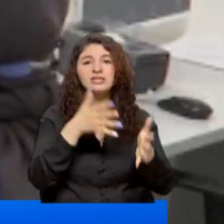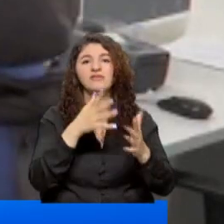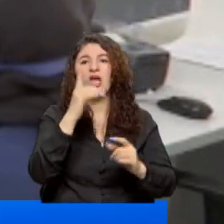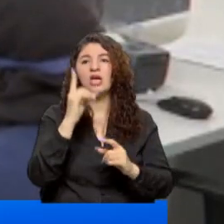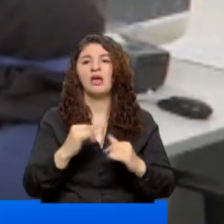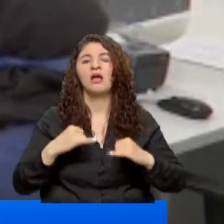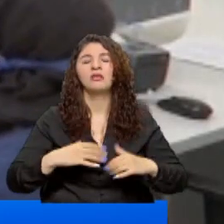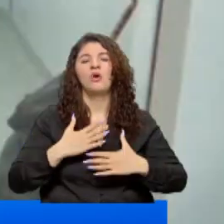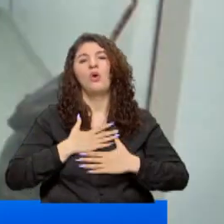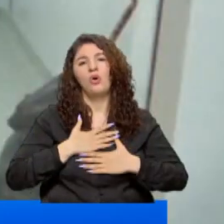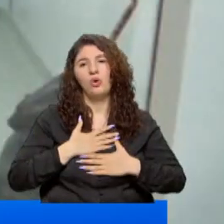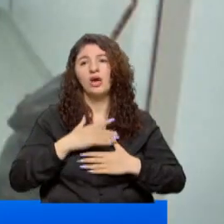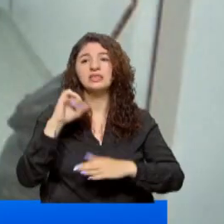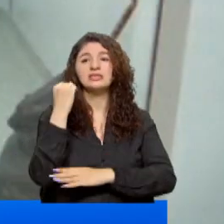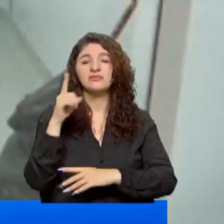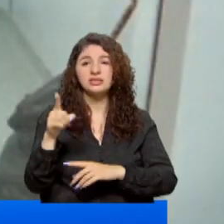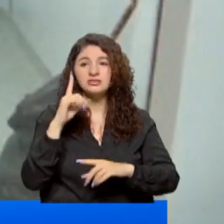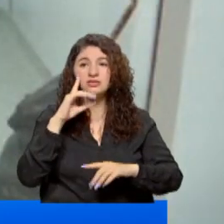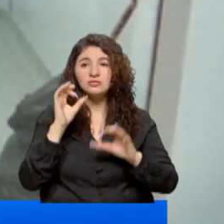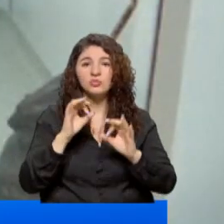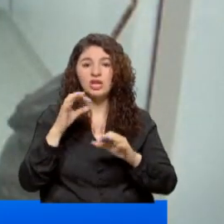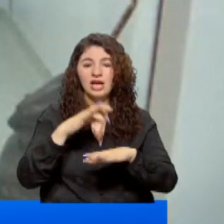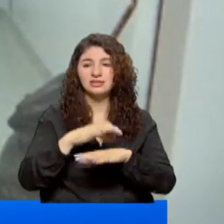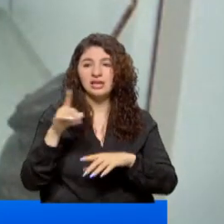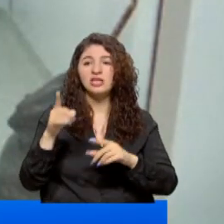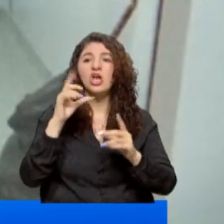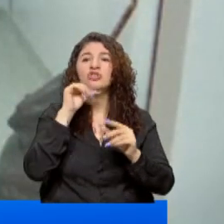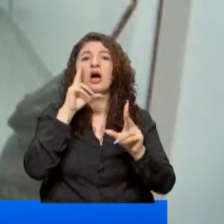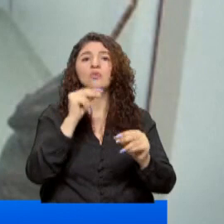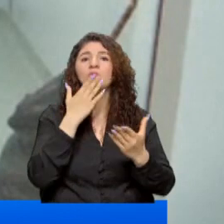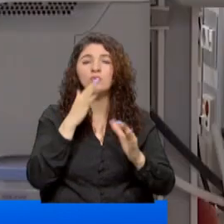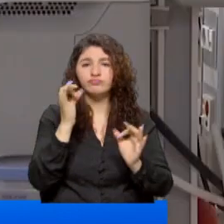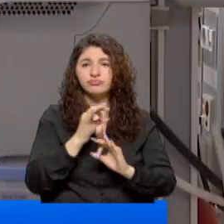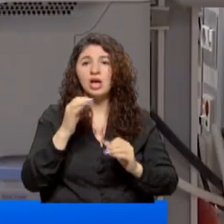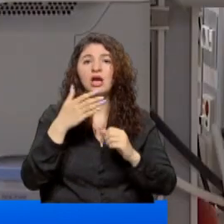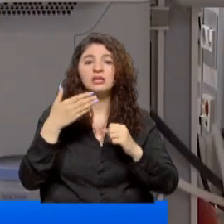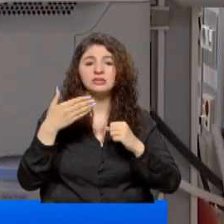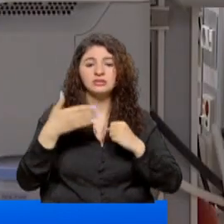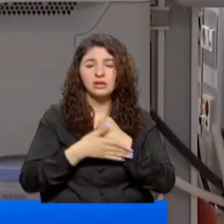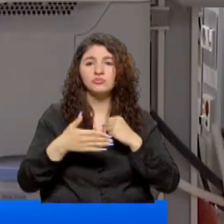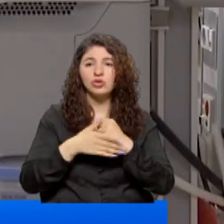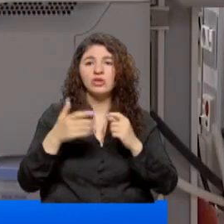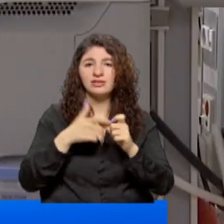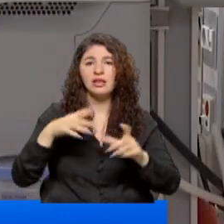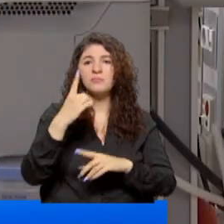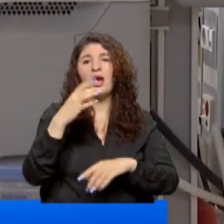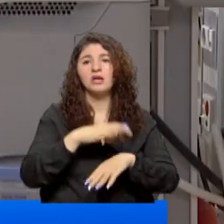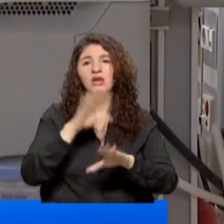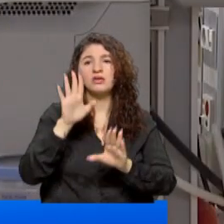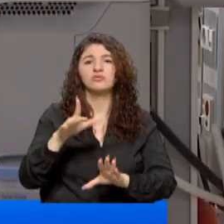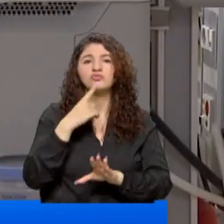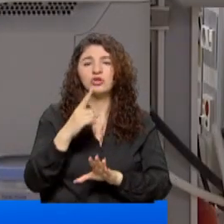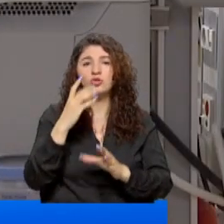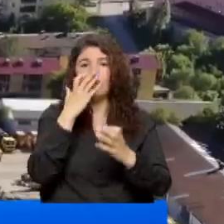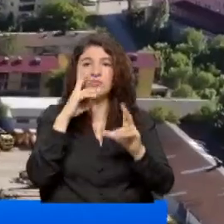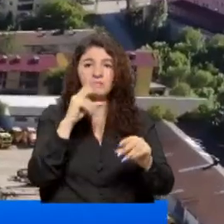servisleri ilk kez rahat bir nefes aldı Sivas Numune Hastanesi'nde yatan Hiç hasta kalmazken Trabzon genelinde yoğun bakımlarda sadece bir aslanın kaldığı